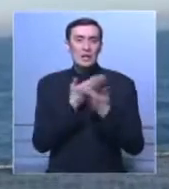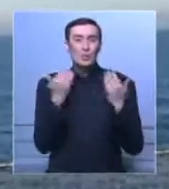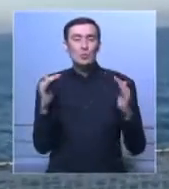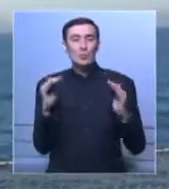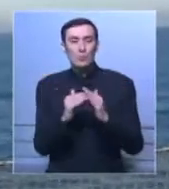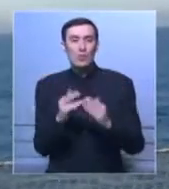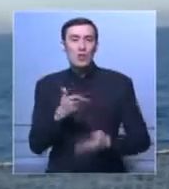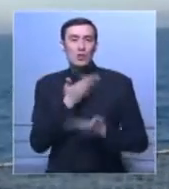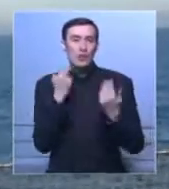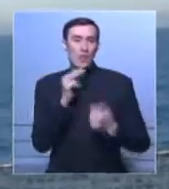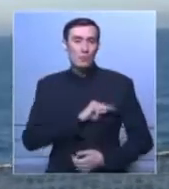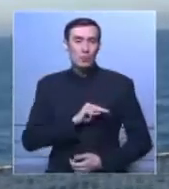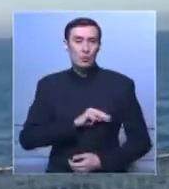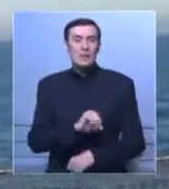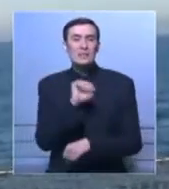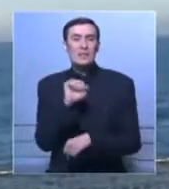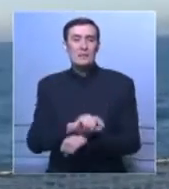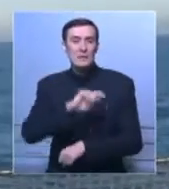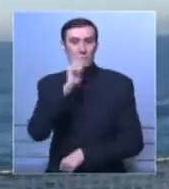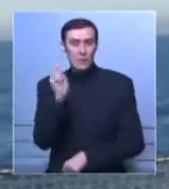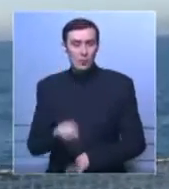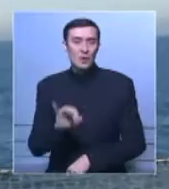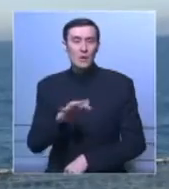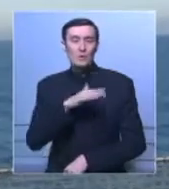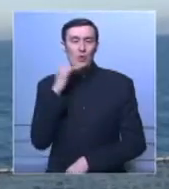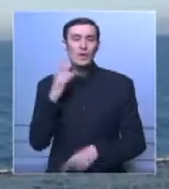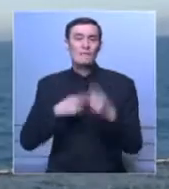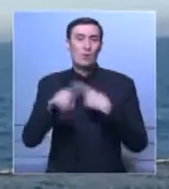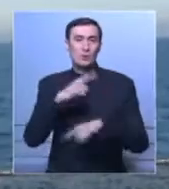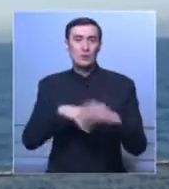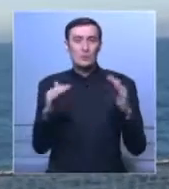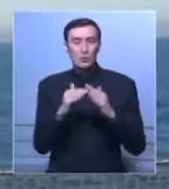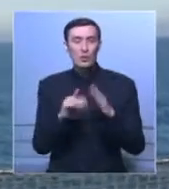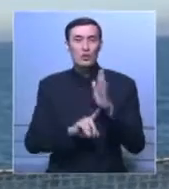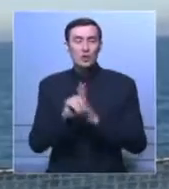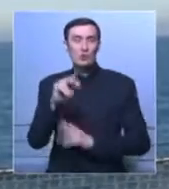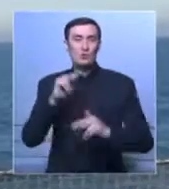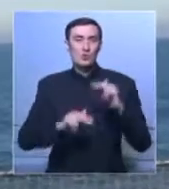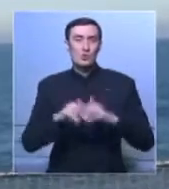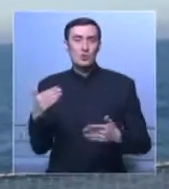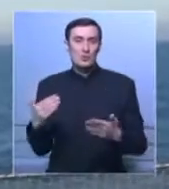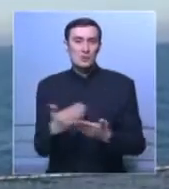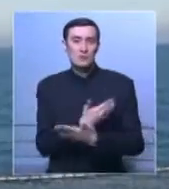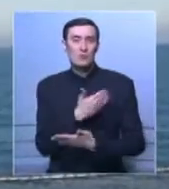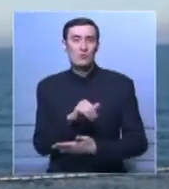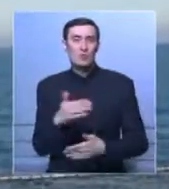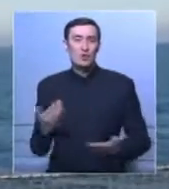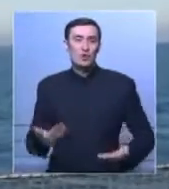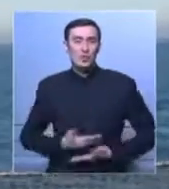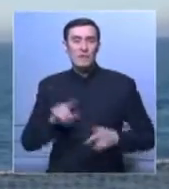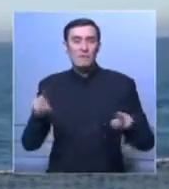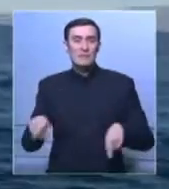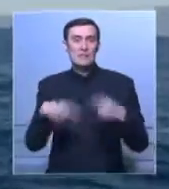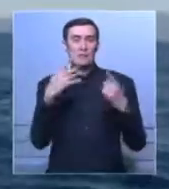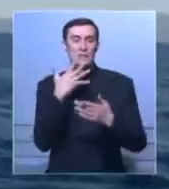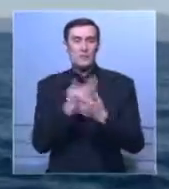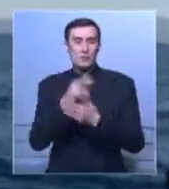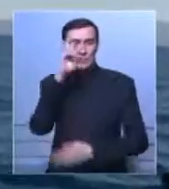ни работы. Остановите войну. Тогда многие вернутся домой и начнут строить новую жизнь и восстанавливать